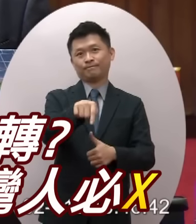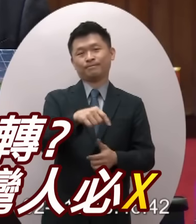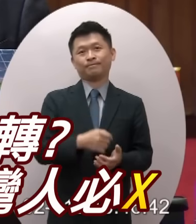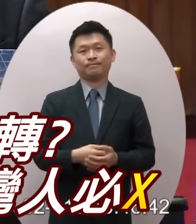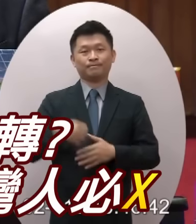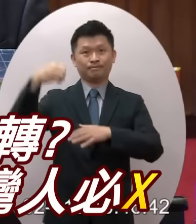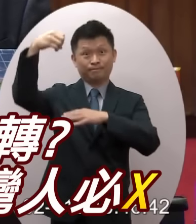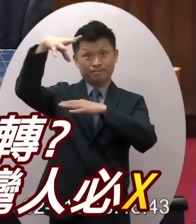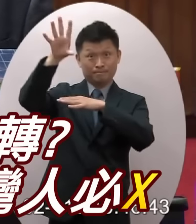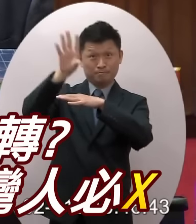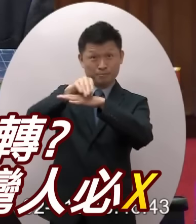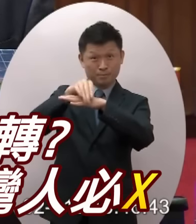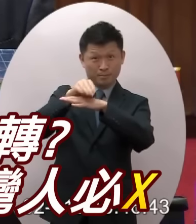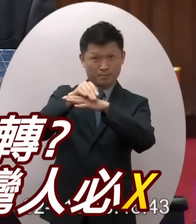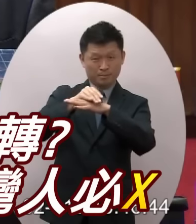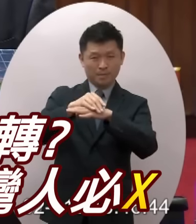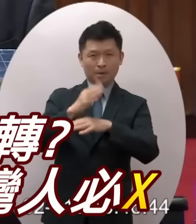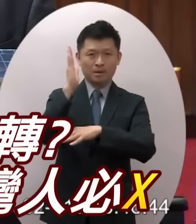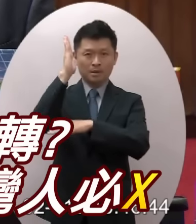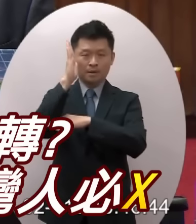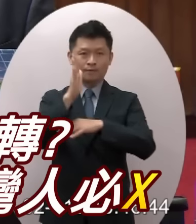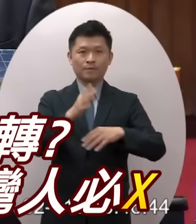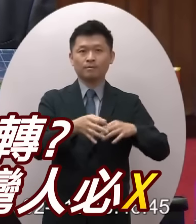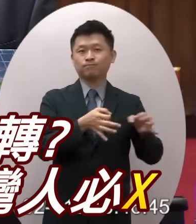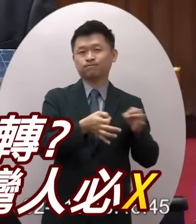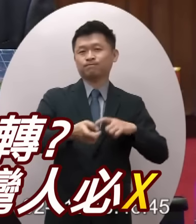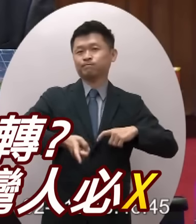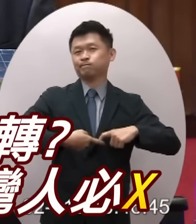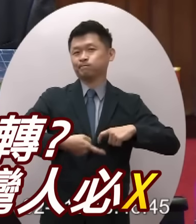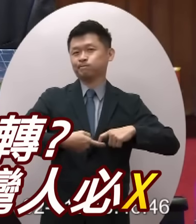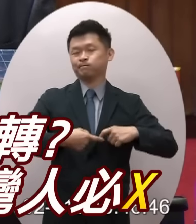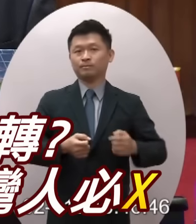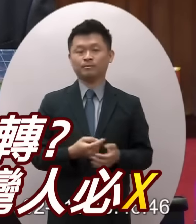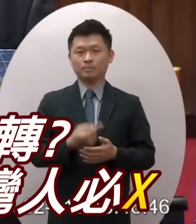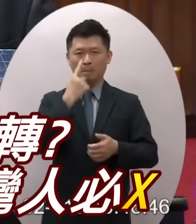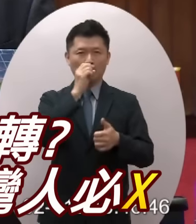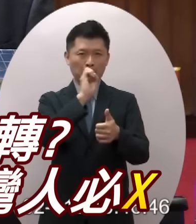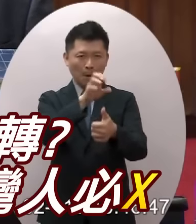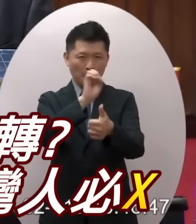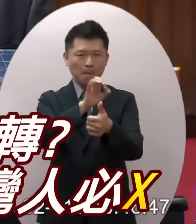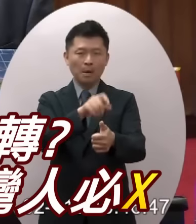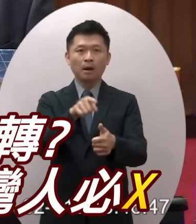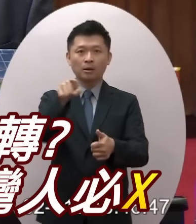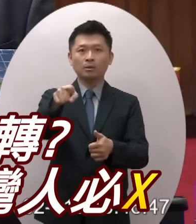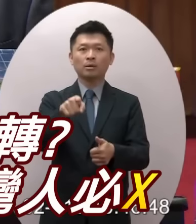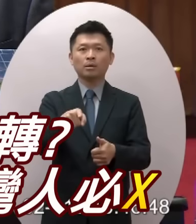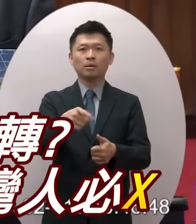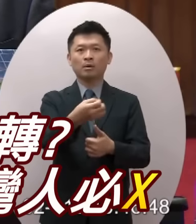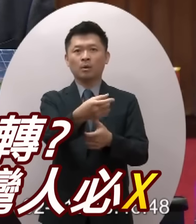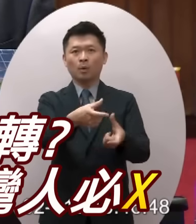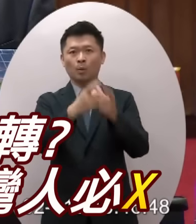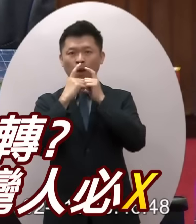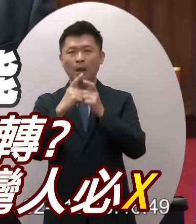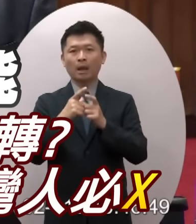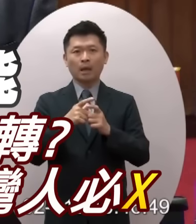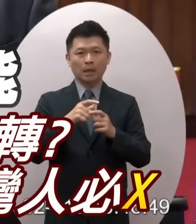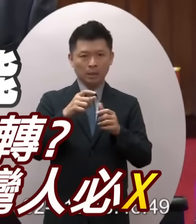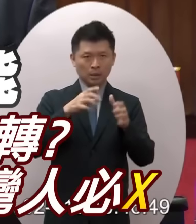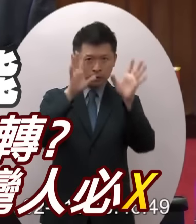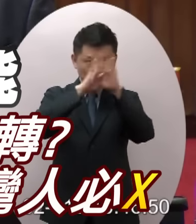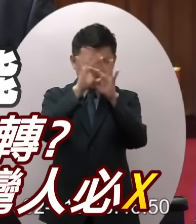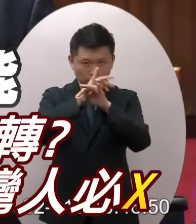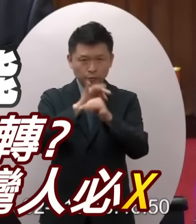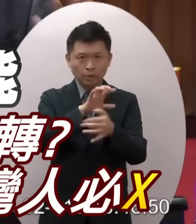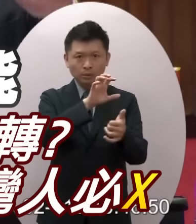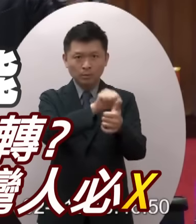太阳能发电的官商勾结，我一直甲恁讲，啊，你拢甲我讲有办，你若唔是袂